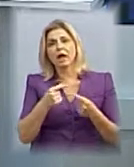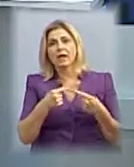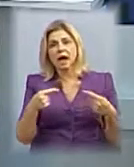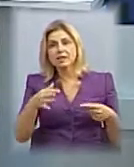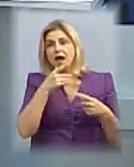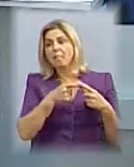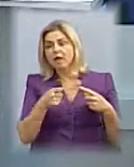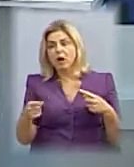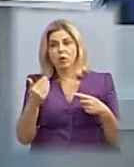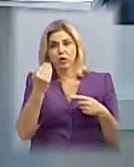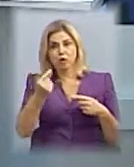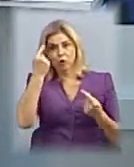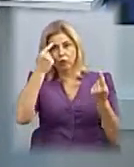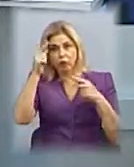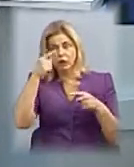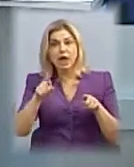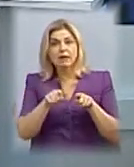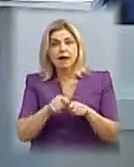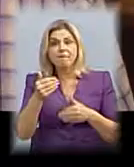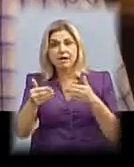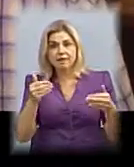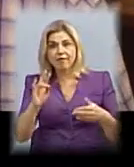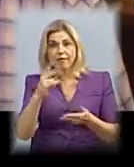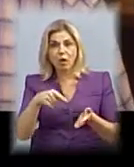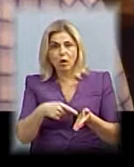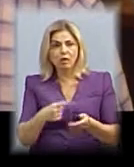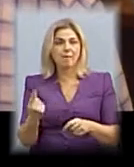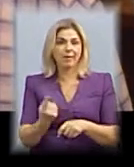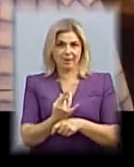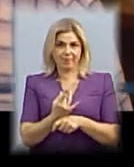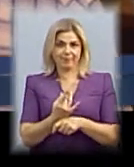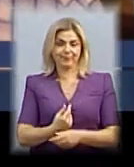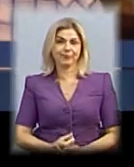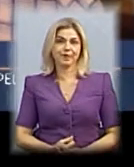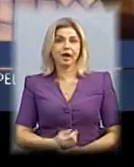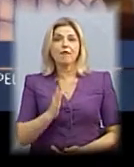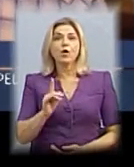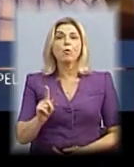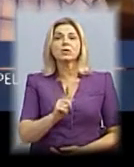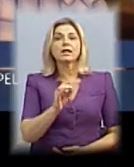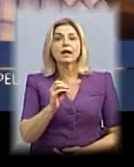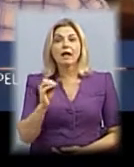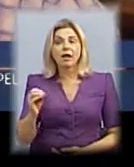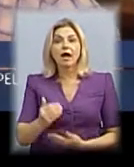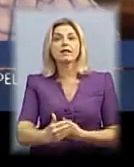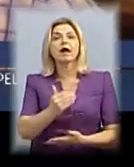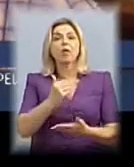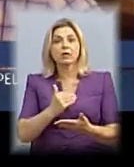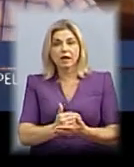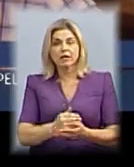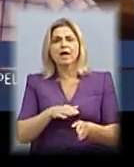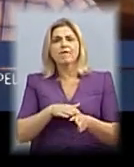Така виставка у Миколаєві вперше. Музей сьогодні врешті-решт здійснив